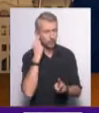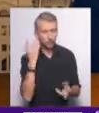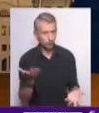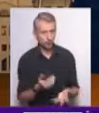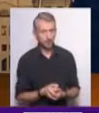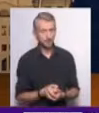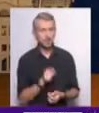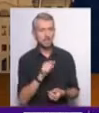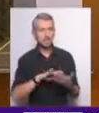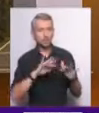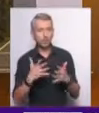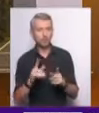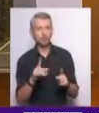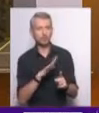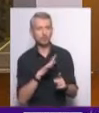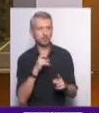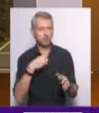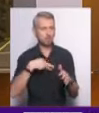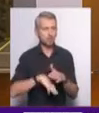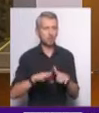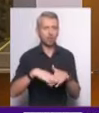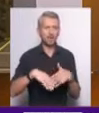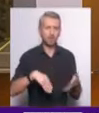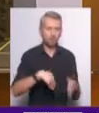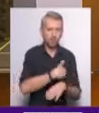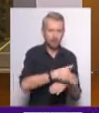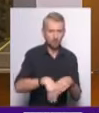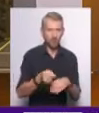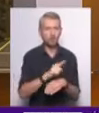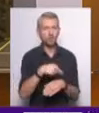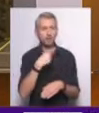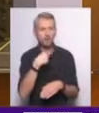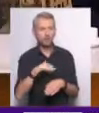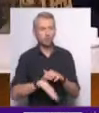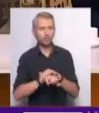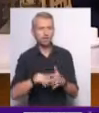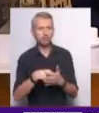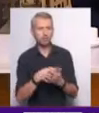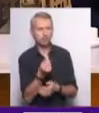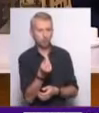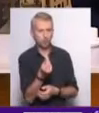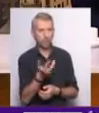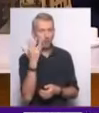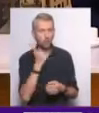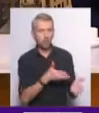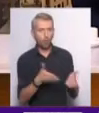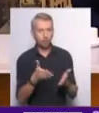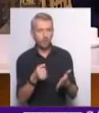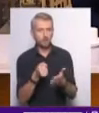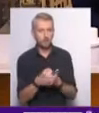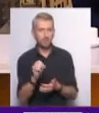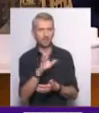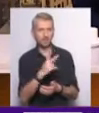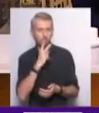І ці ситуації, які траплялися на метро Лівобережне, більше того, те, що я казав про розкрадання бюджетних коштів, коли готувалися до Євробачення,